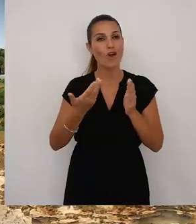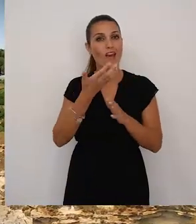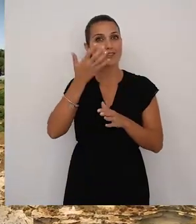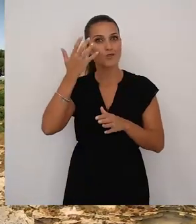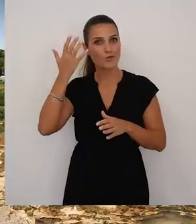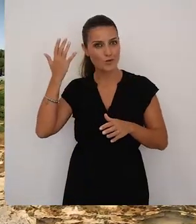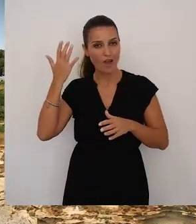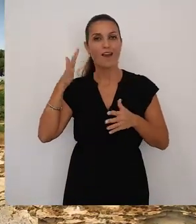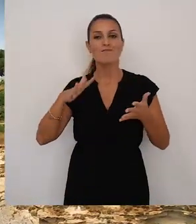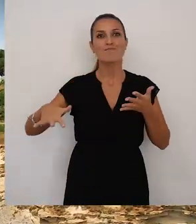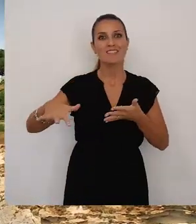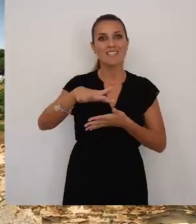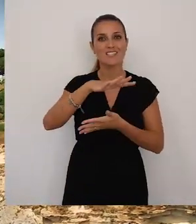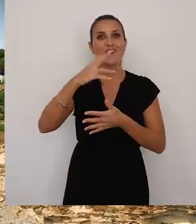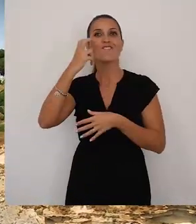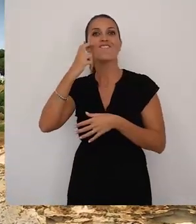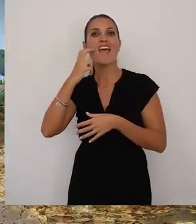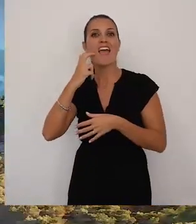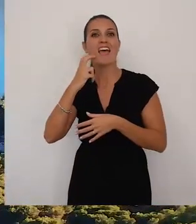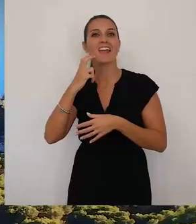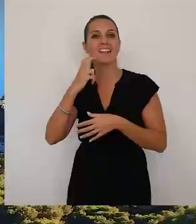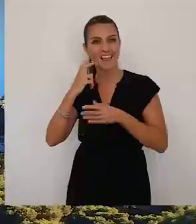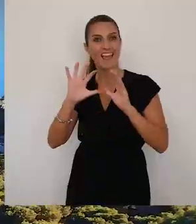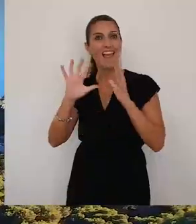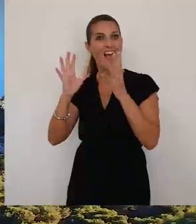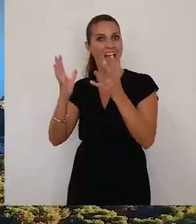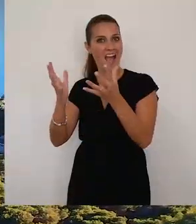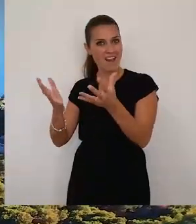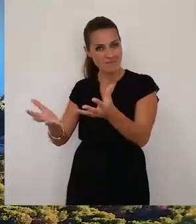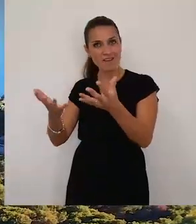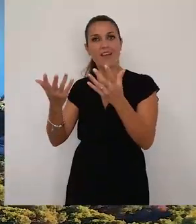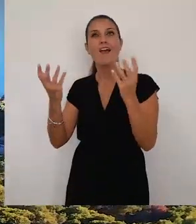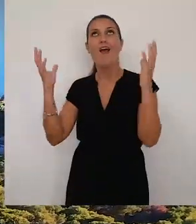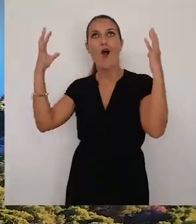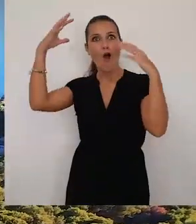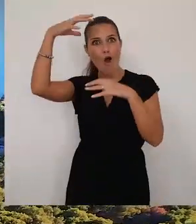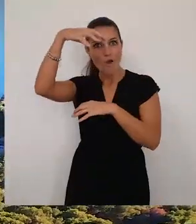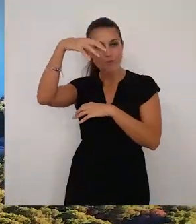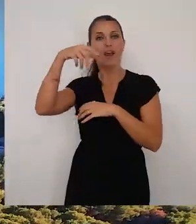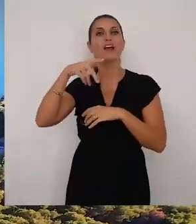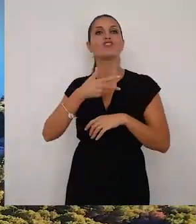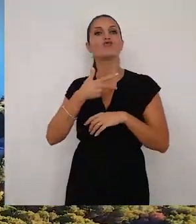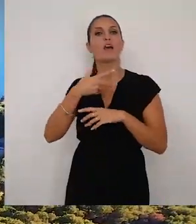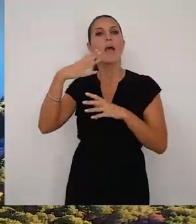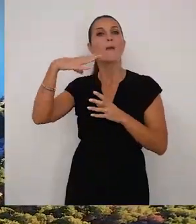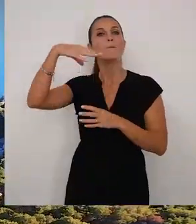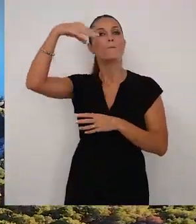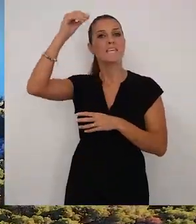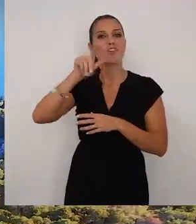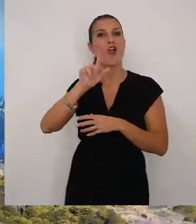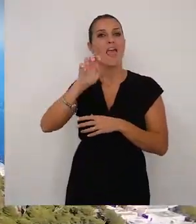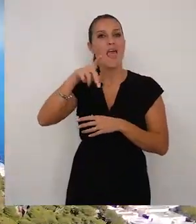L'azzurro del mare sfuma nel verde della macchia mediterranea, sotto le cui fronde ombrose si può godere della frescura dei pini